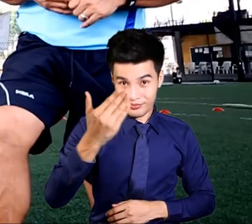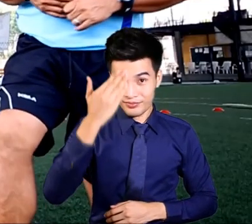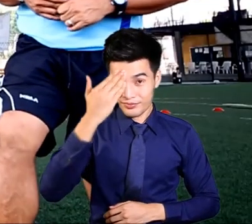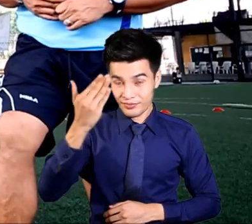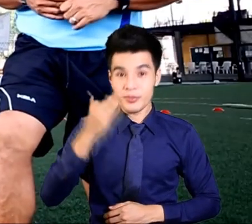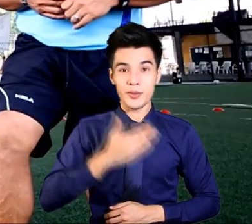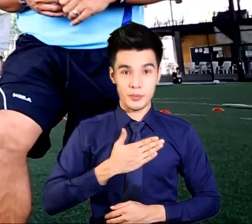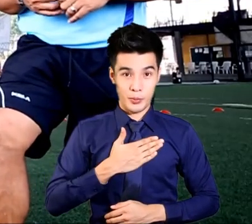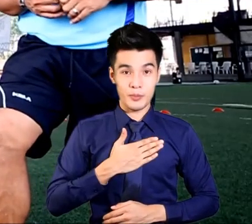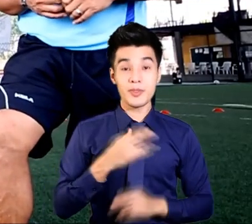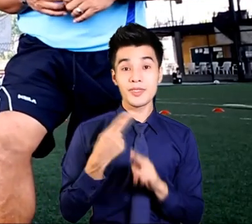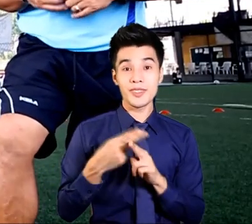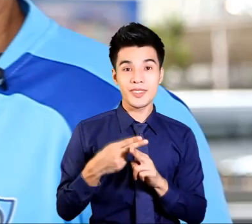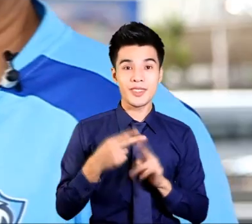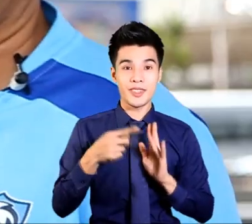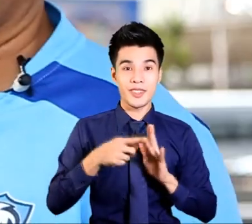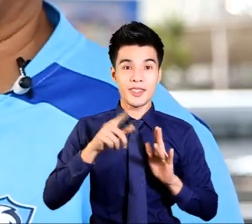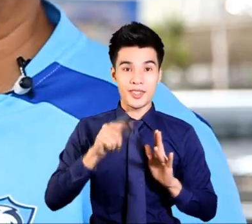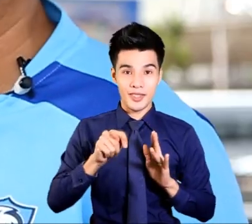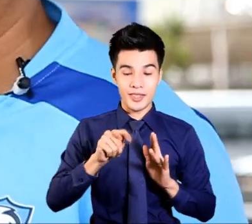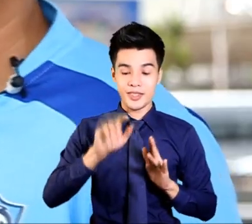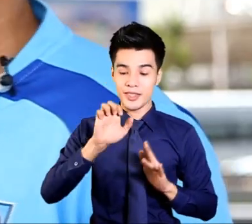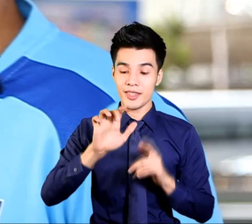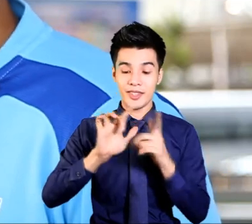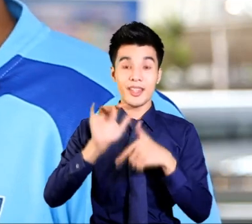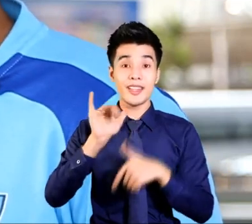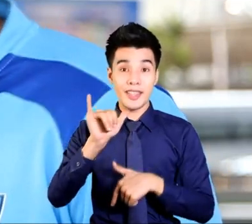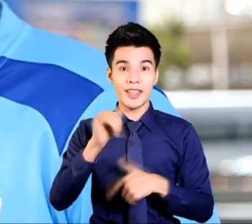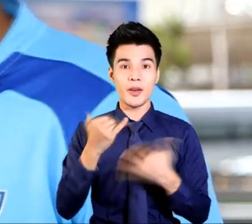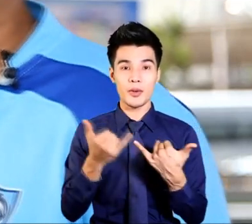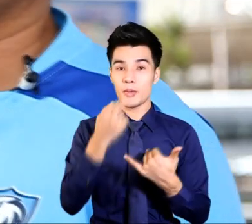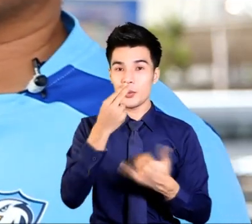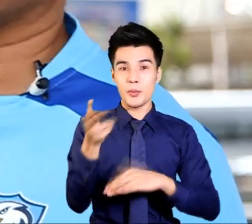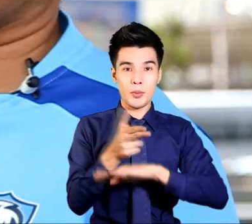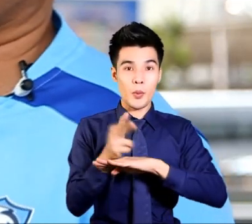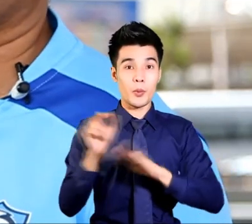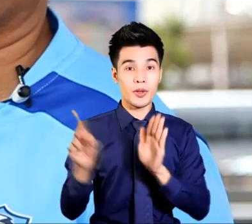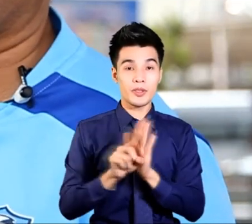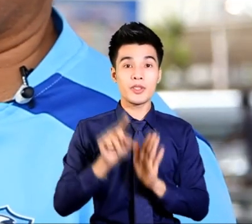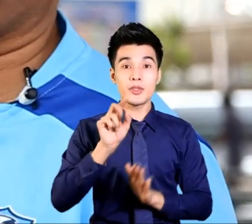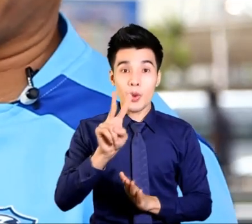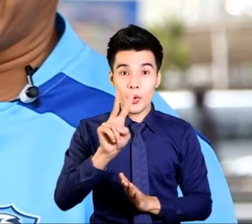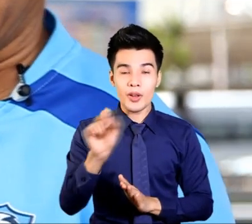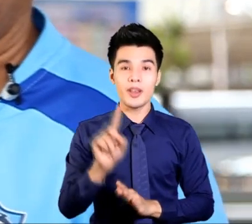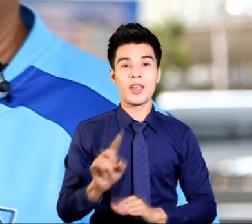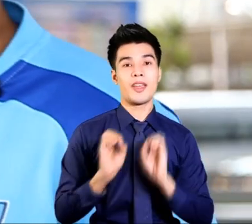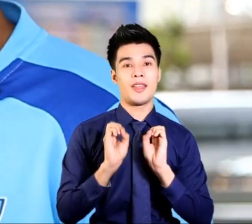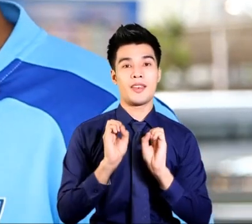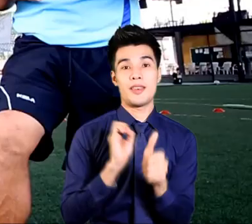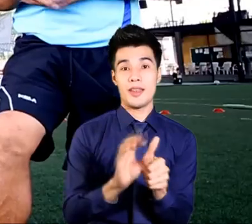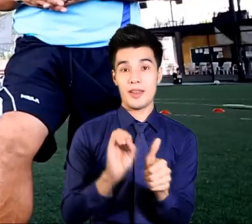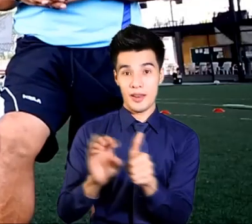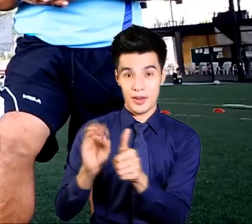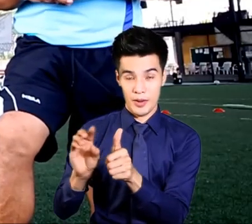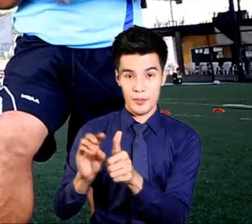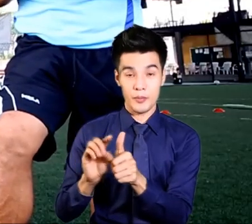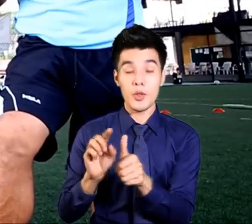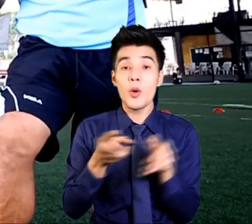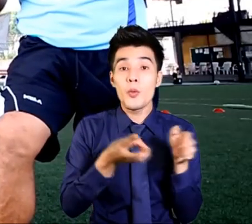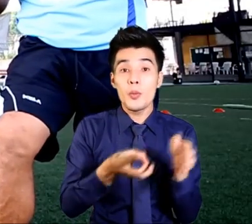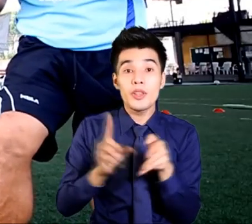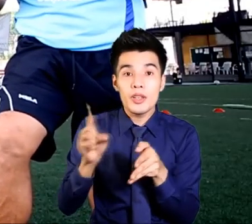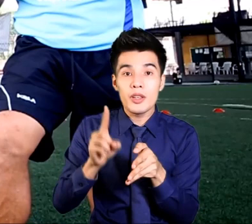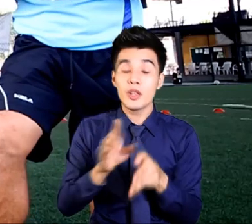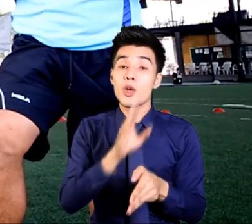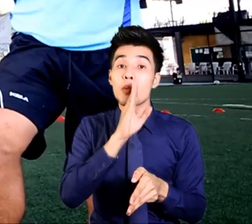โคตี้สะสมเสริอีกครั้งนึงนะฮะวันนี้เรามาพูดถึงทริปที่ 2นะครับที่ผมจะแนะนำในการเล่นฟุตบอลอ่อใน